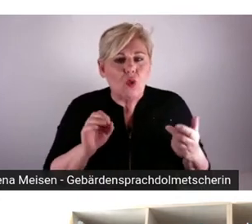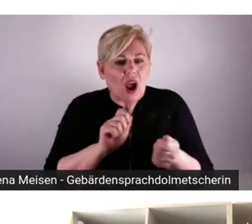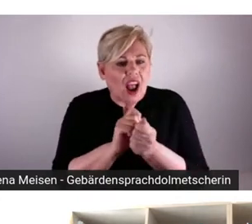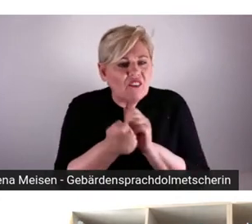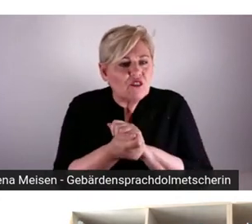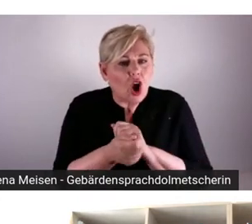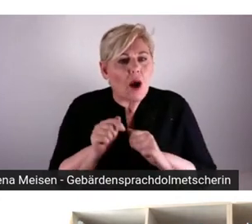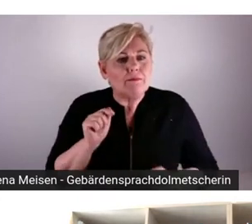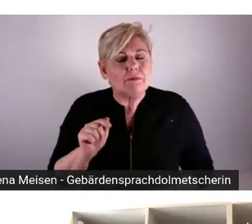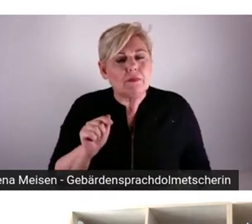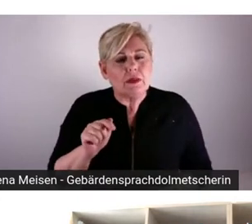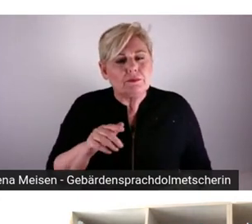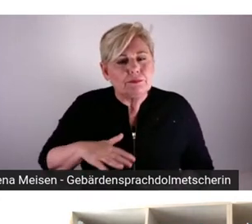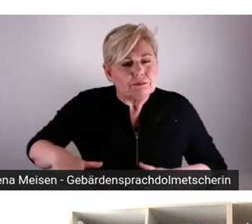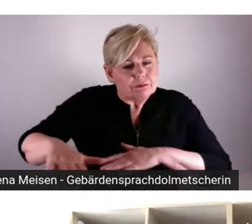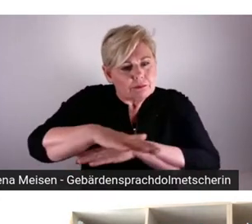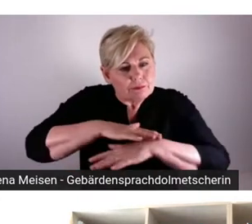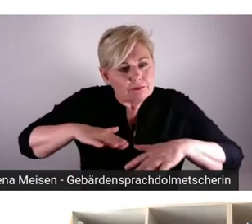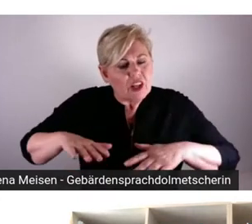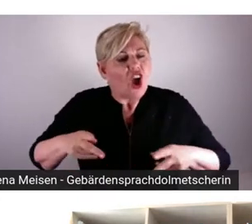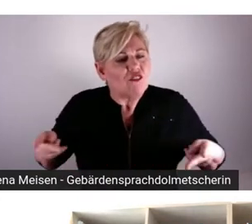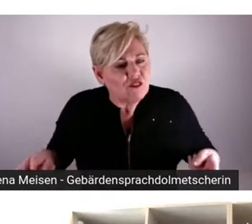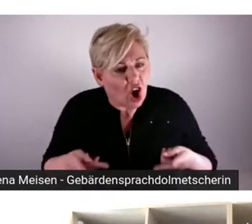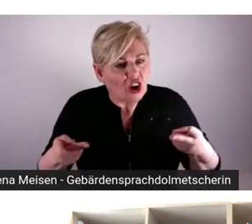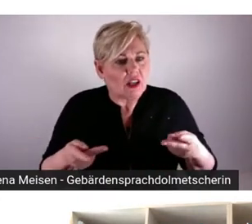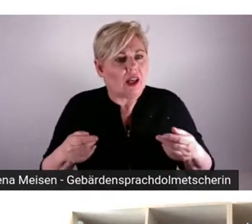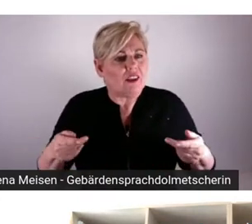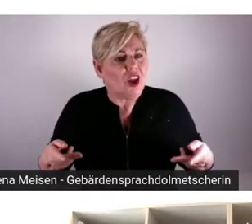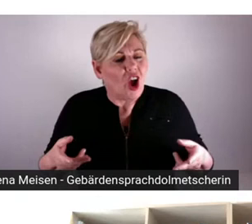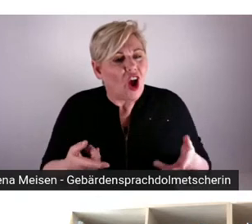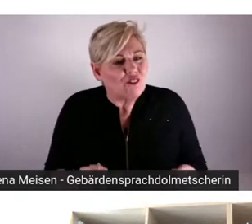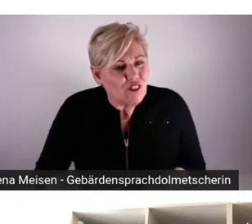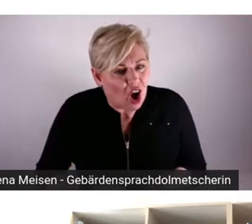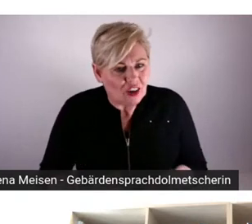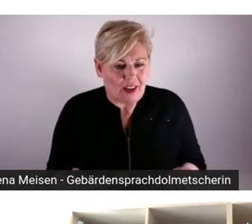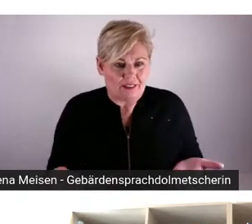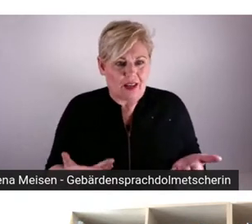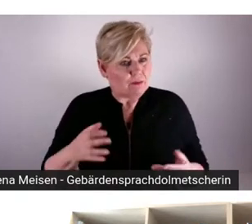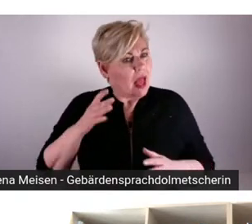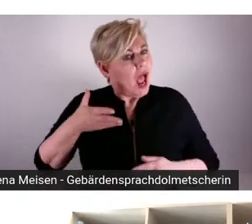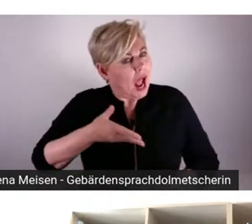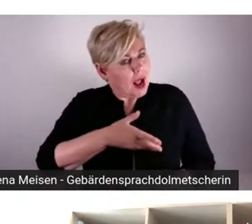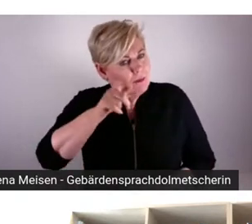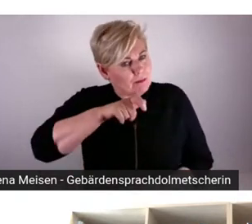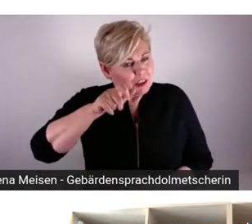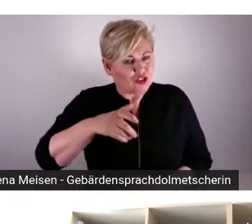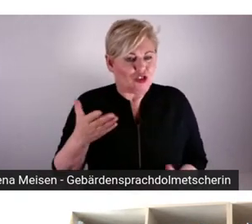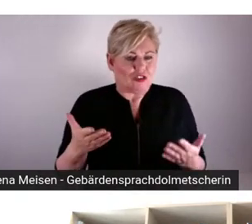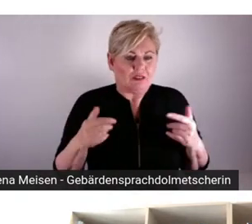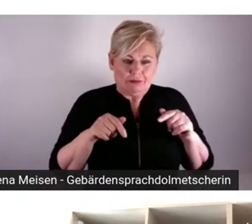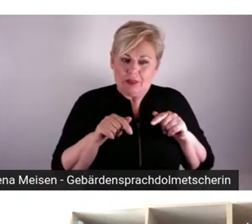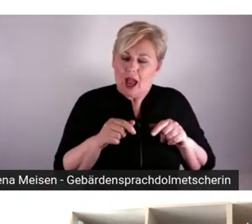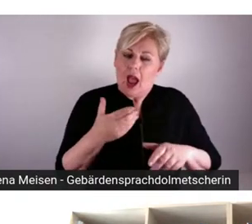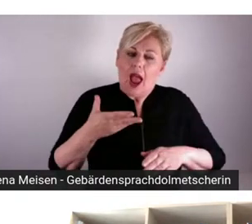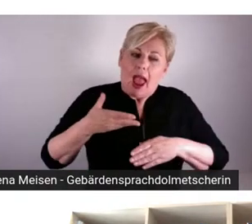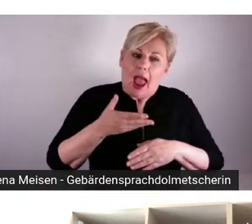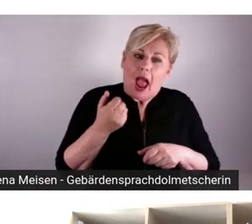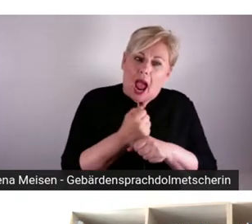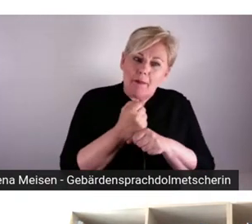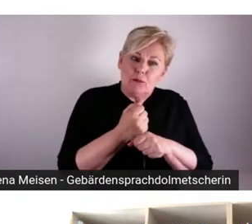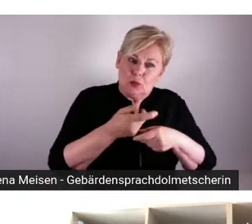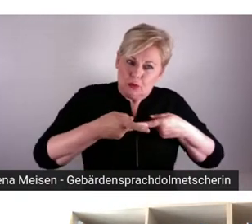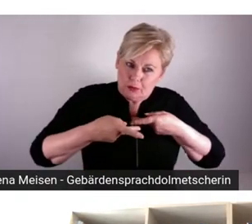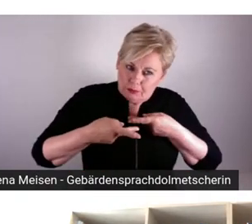im Verhältnis fördern und fördern mit armen Menschen und Menschen, die wir wieder in Arbeit bringen